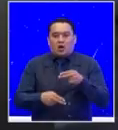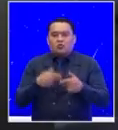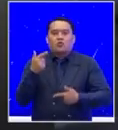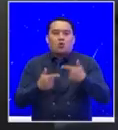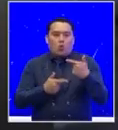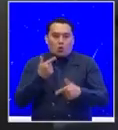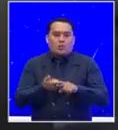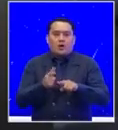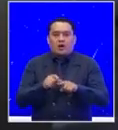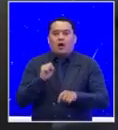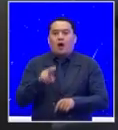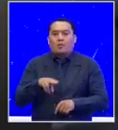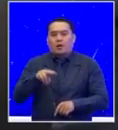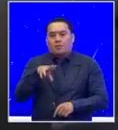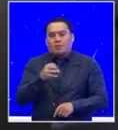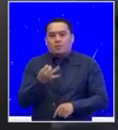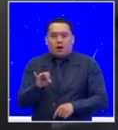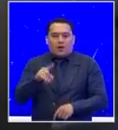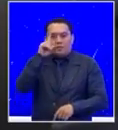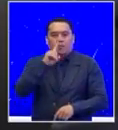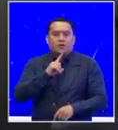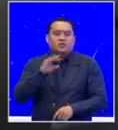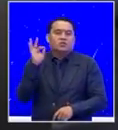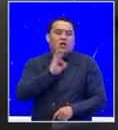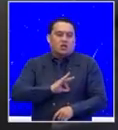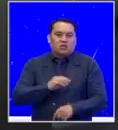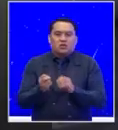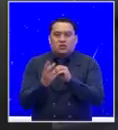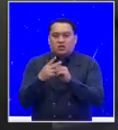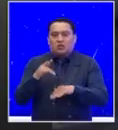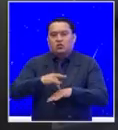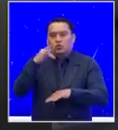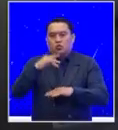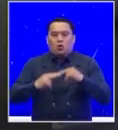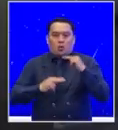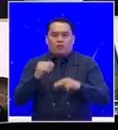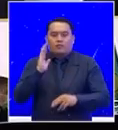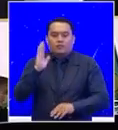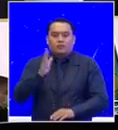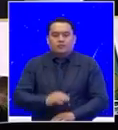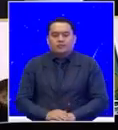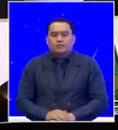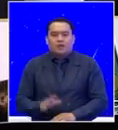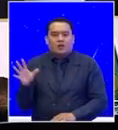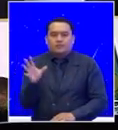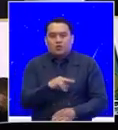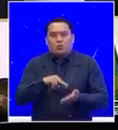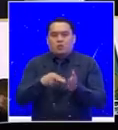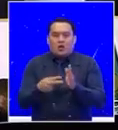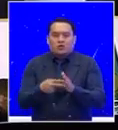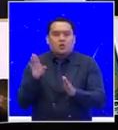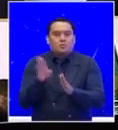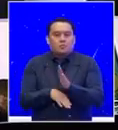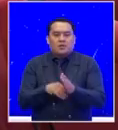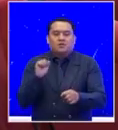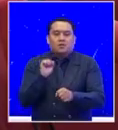конкурсы. Кроме того, в апреле-мае планируется ввести в эксплуатацию 13 многоэтажных домов. Все должно идти как положено и без